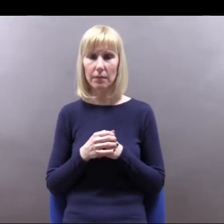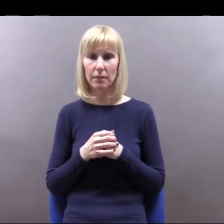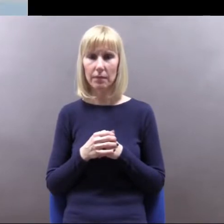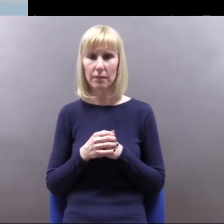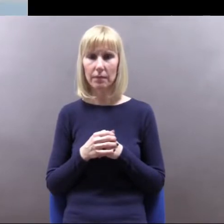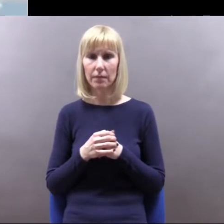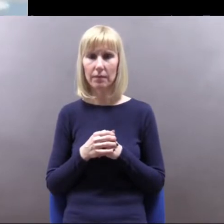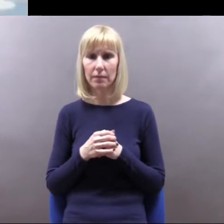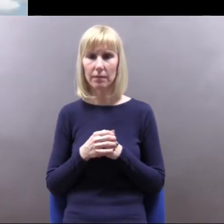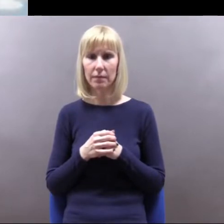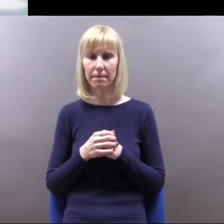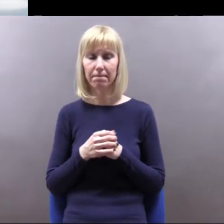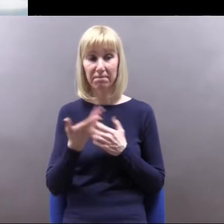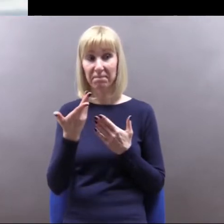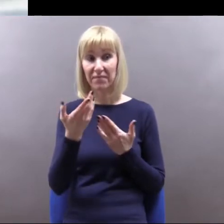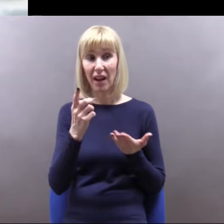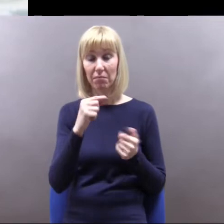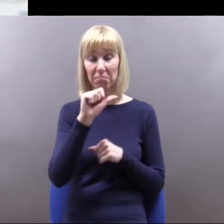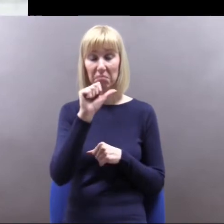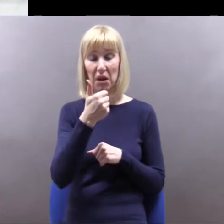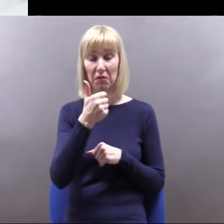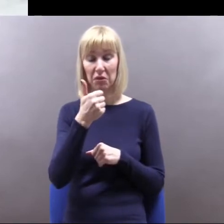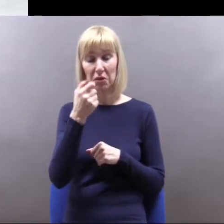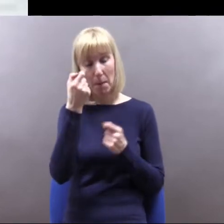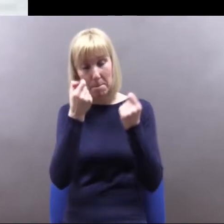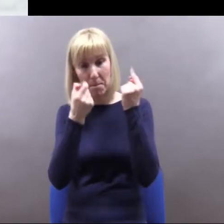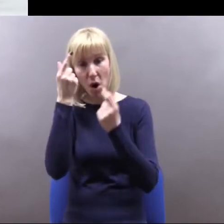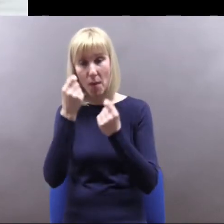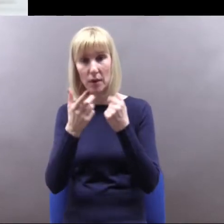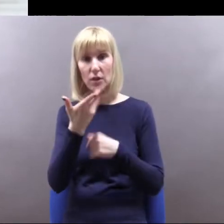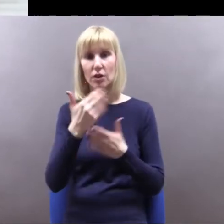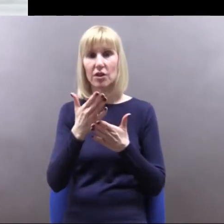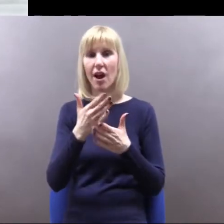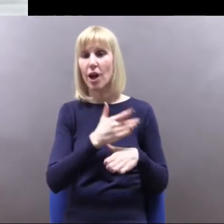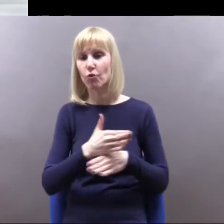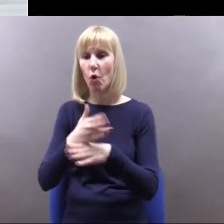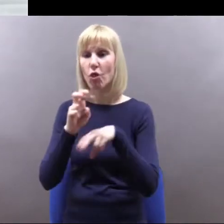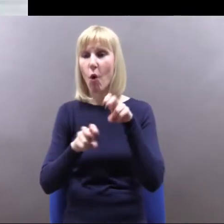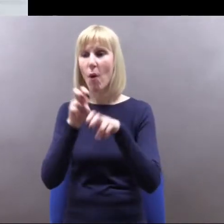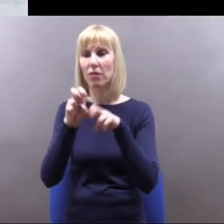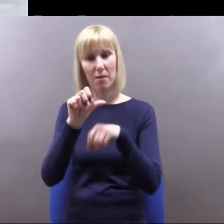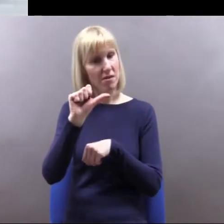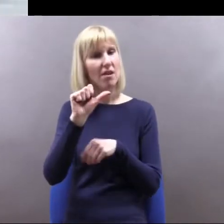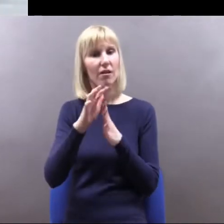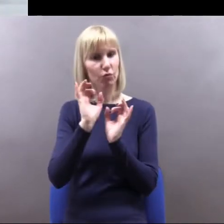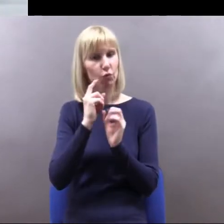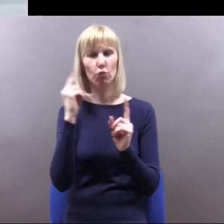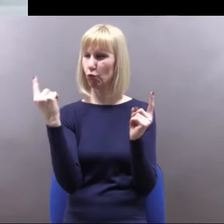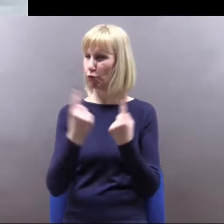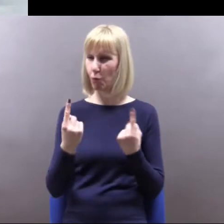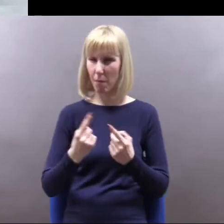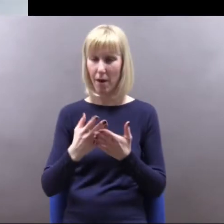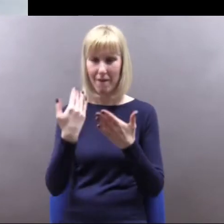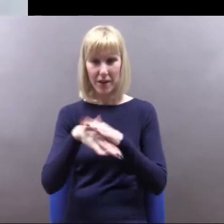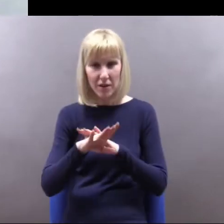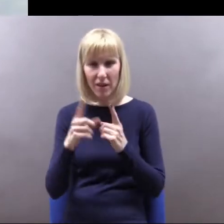zatrzymać udostępnianie. No więc pierwszy pomysł, że schodołaz będzie moim urządzeniem do poruszania się